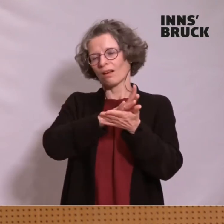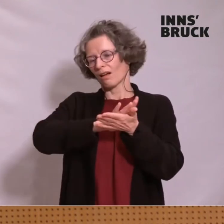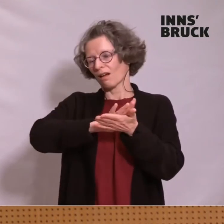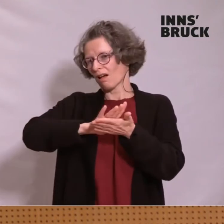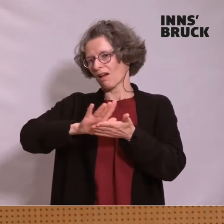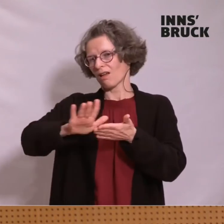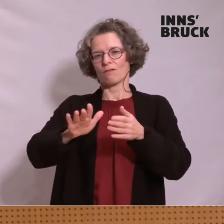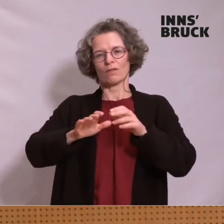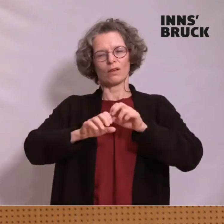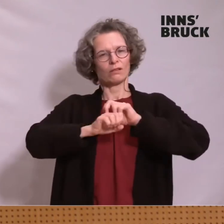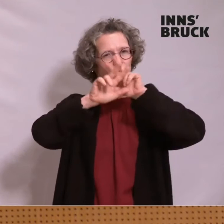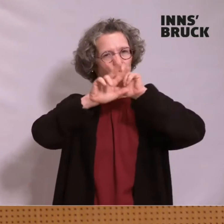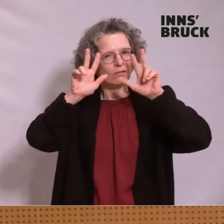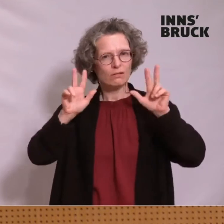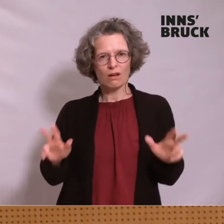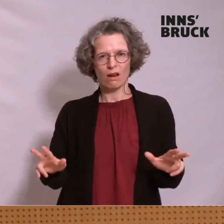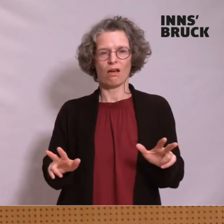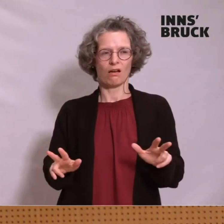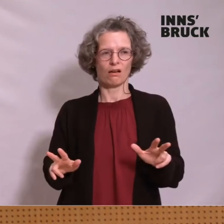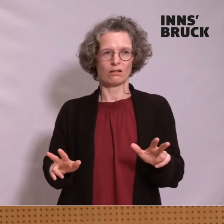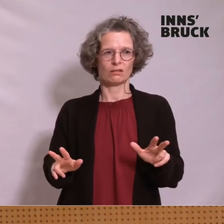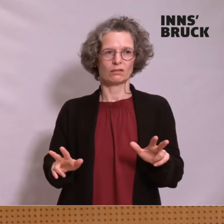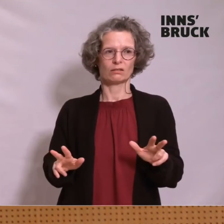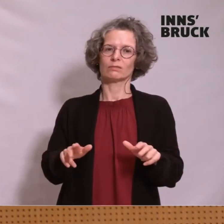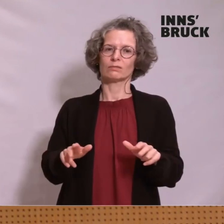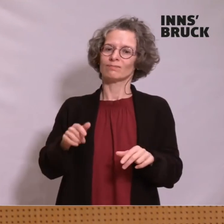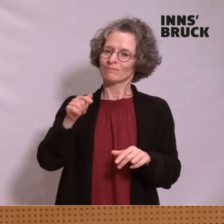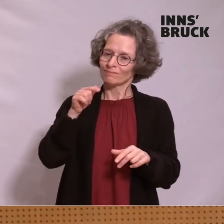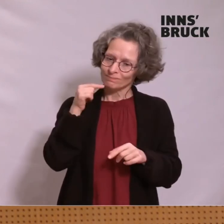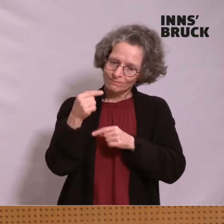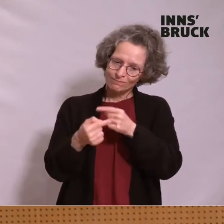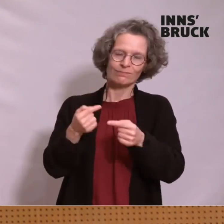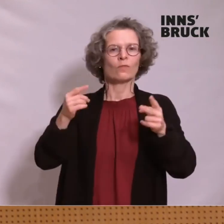Klarheit schafft immer die Wahrheit.